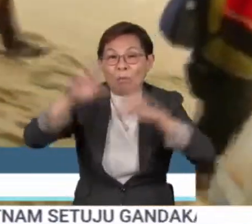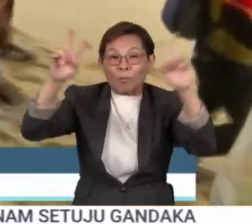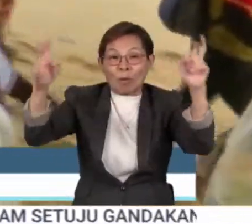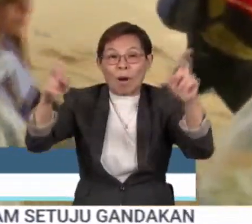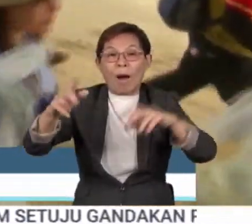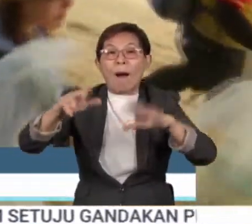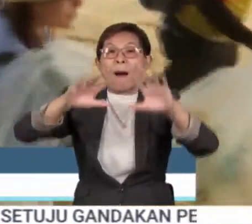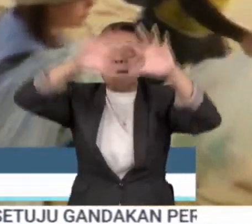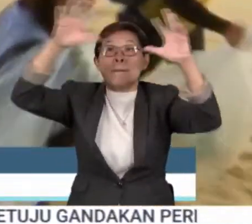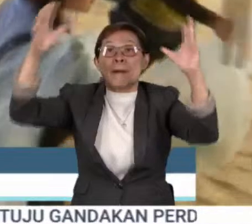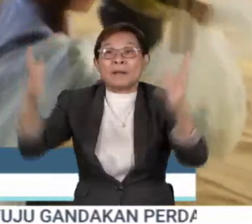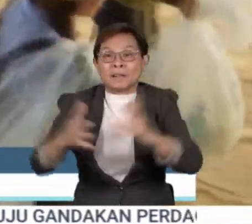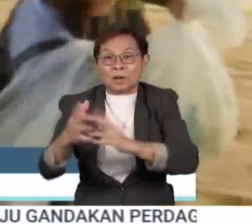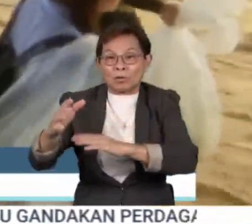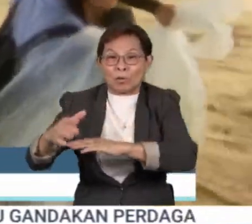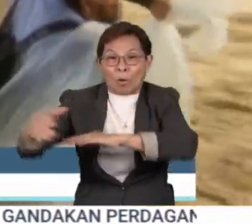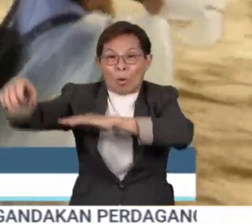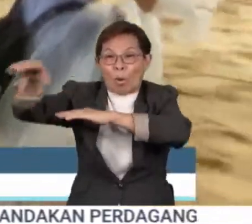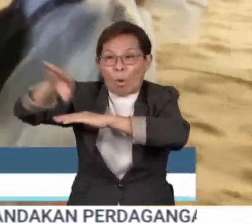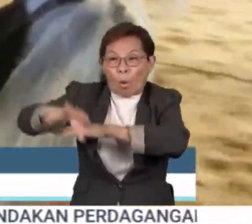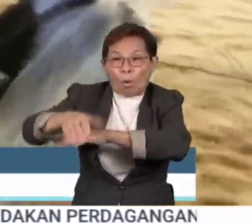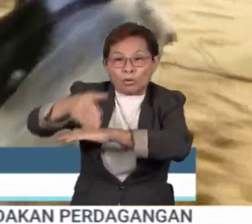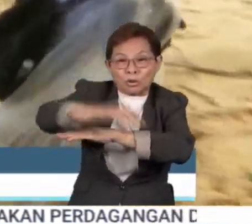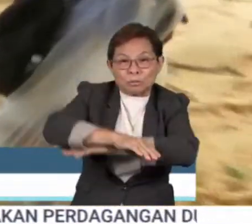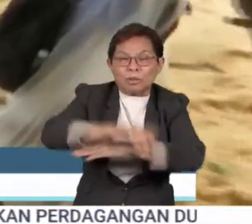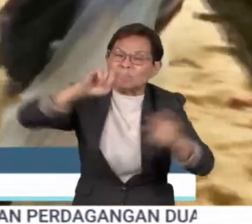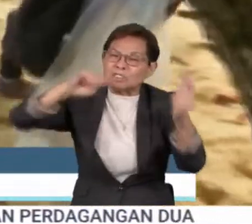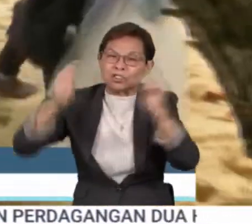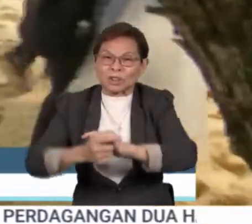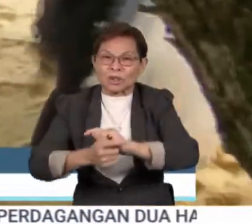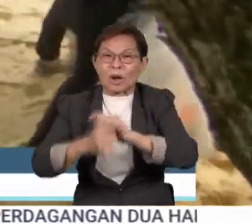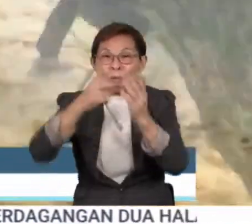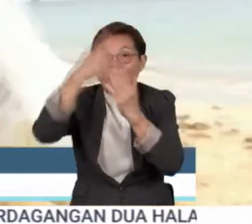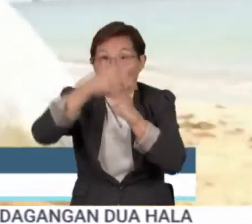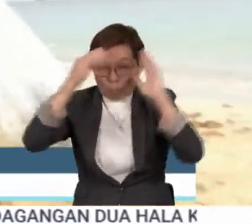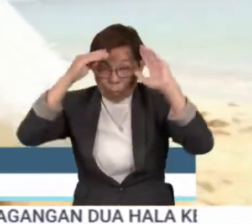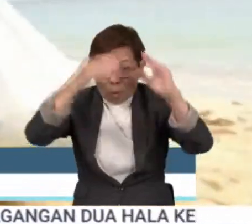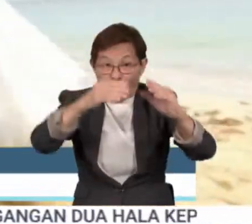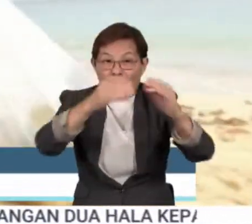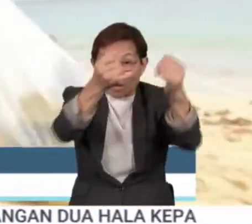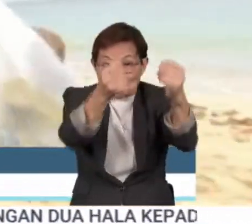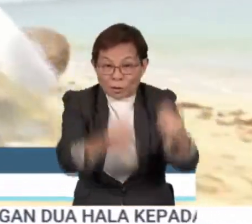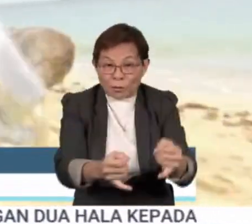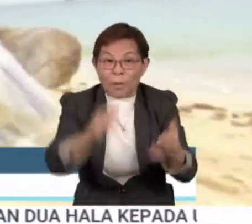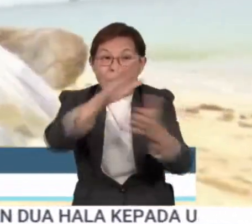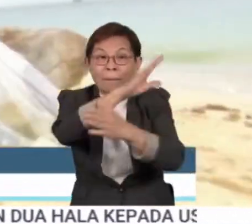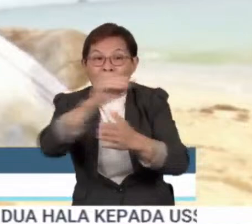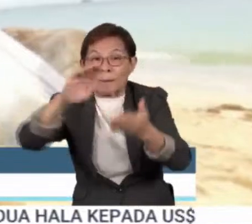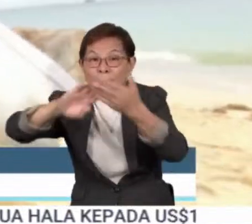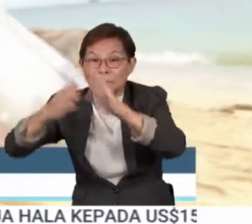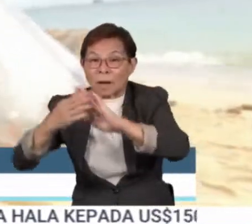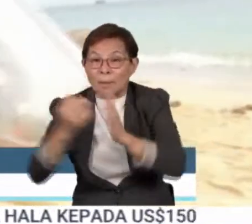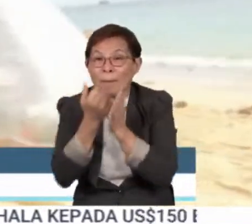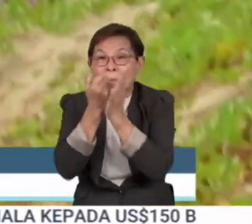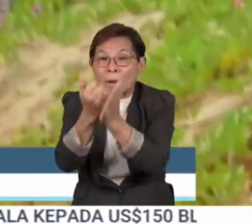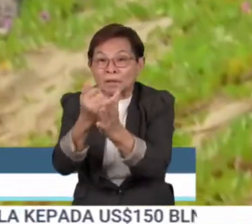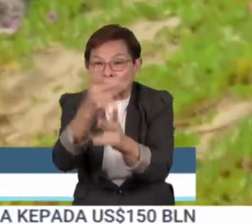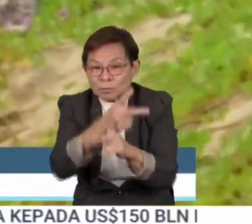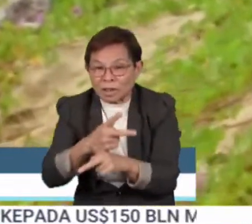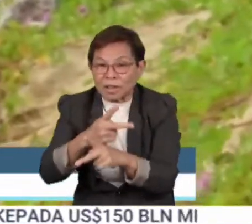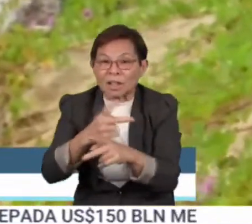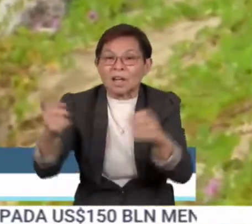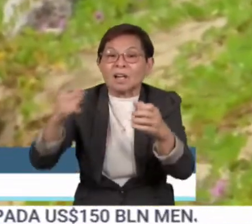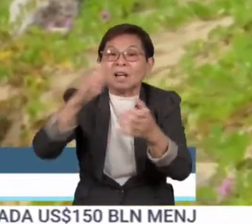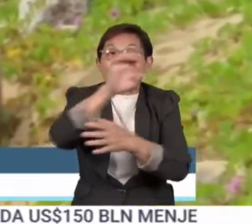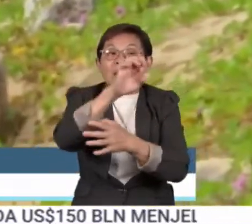Planet Ocean, Tides Are Changing, program menumpukan peranan dan tanggungjawab individu serta masyarakat dalam membantu menjaga